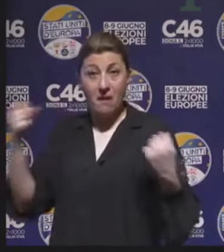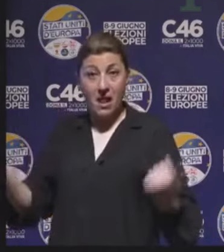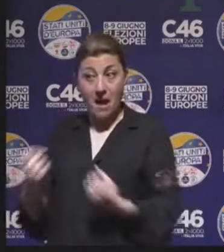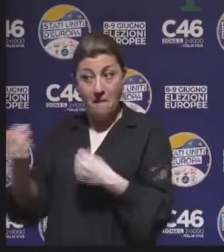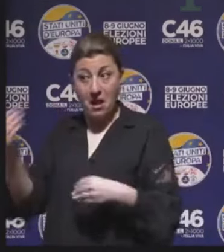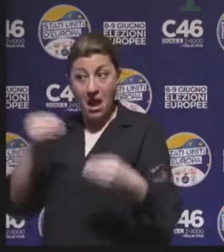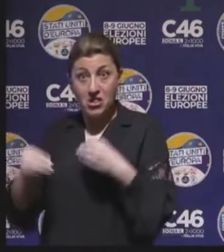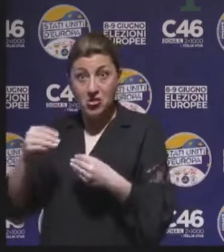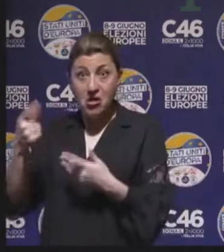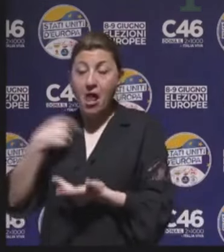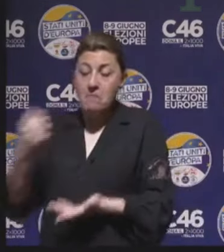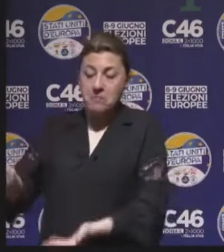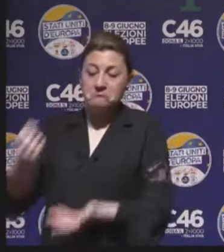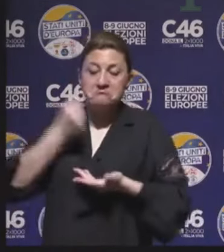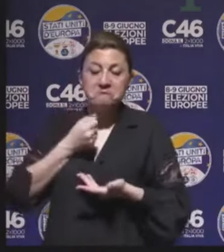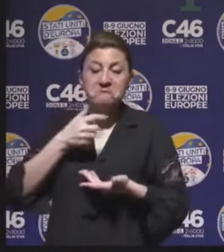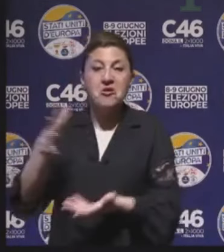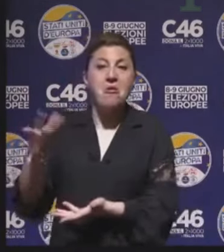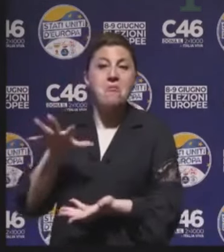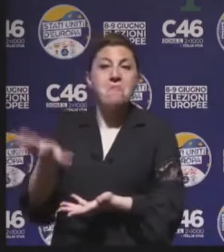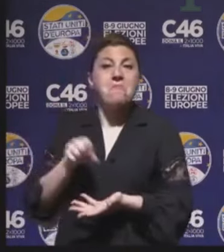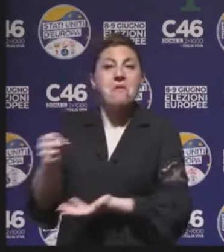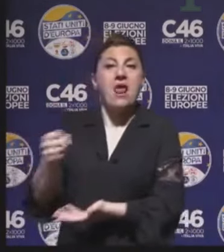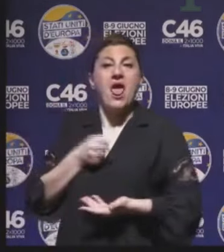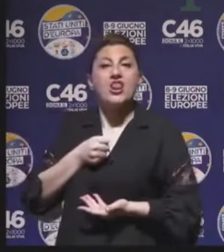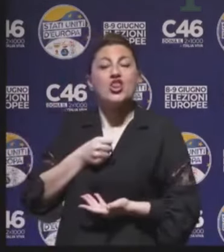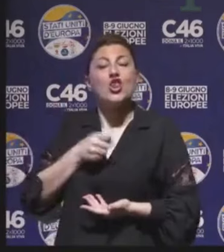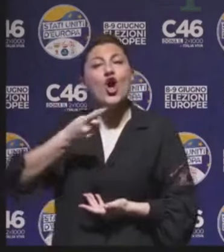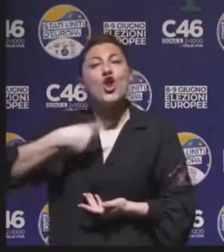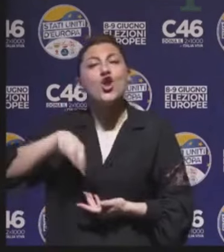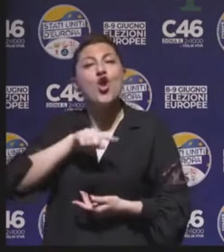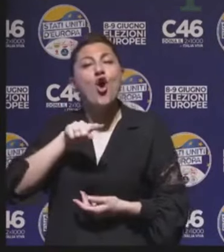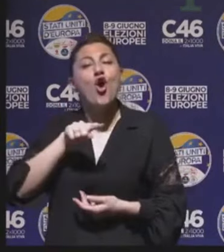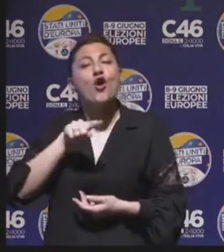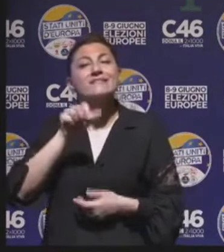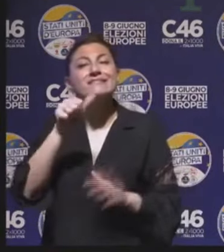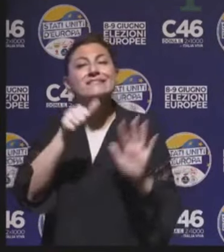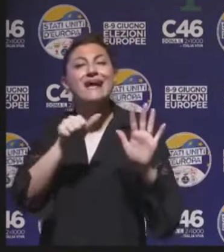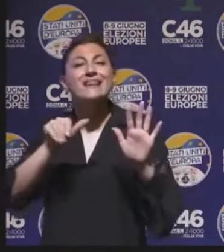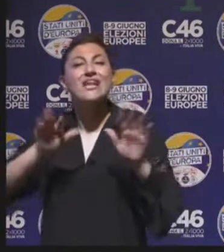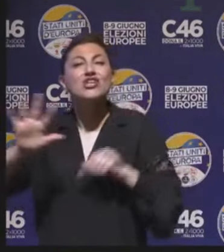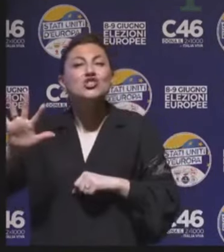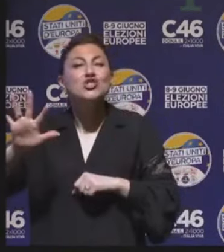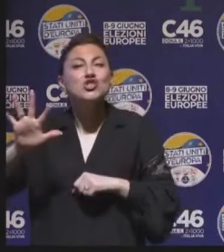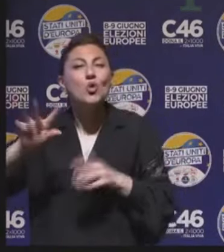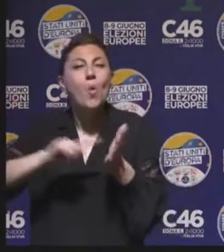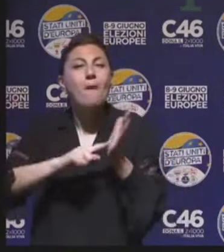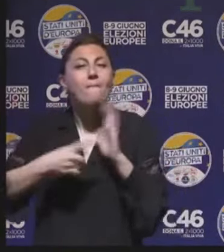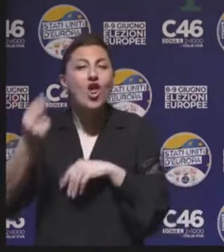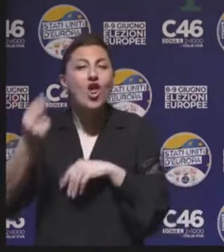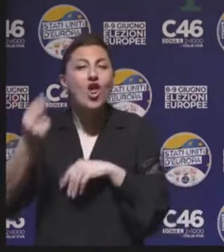l'altro giorno in Parlamento abbiamo votato 65 milioni di euro da dare all'albania per costruire un centro per I migranti